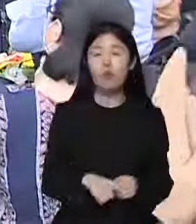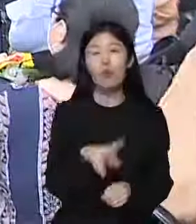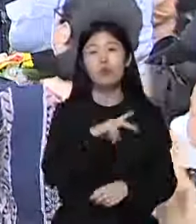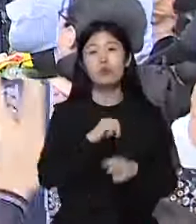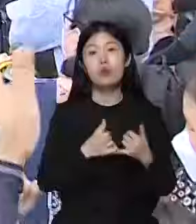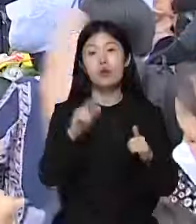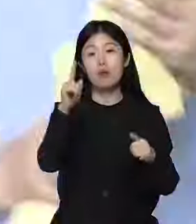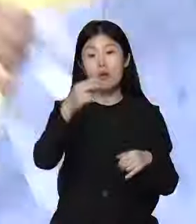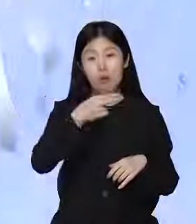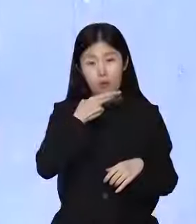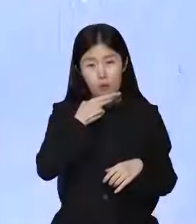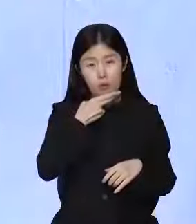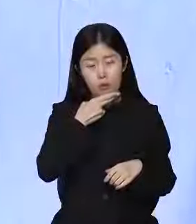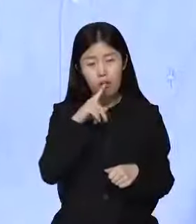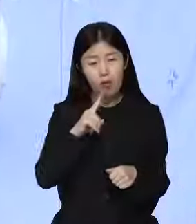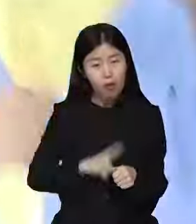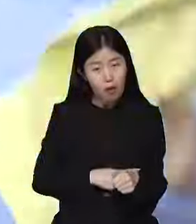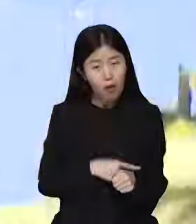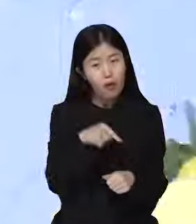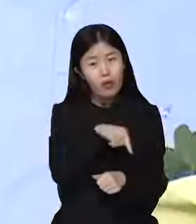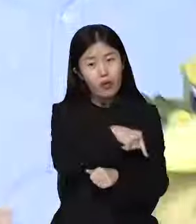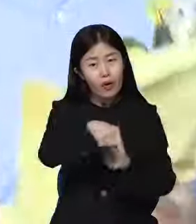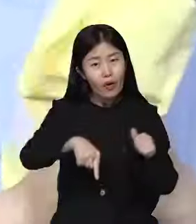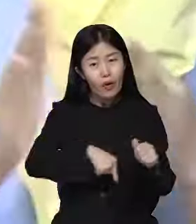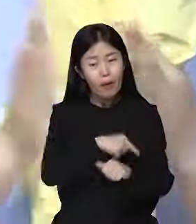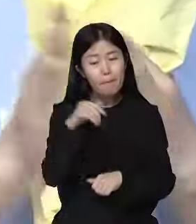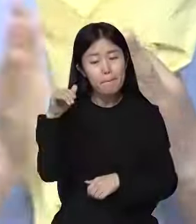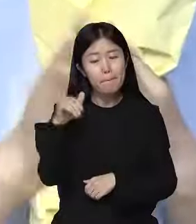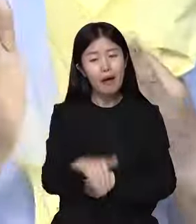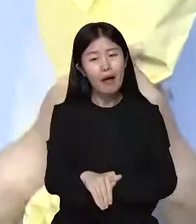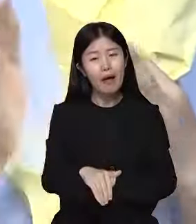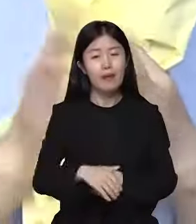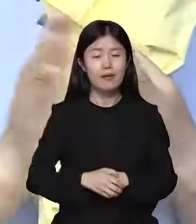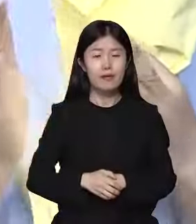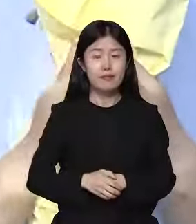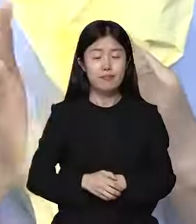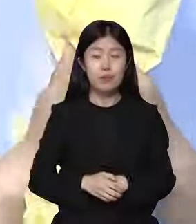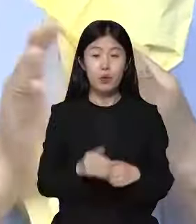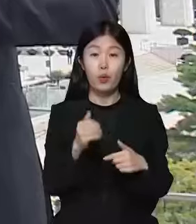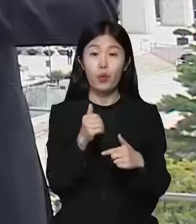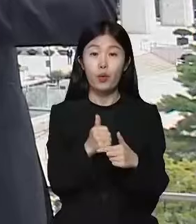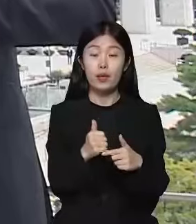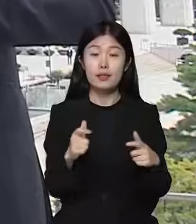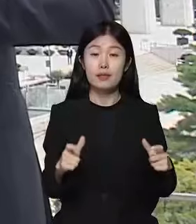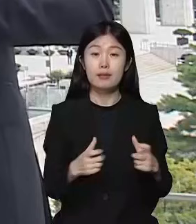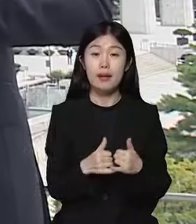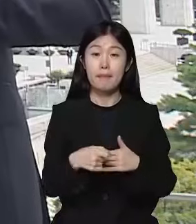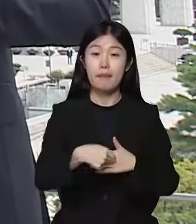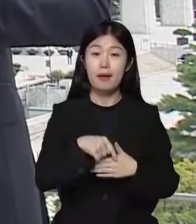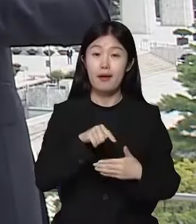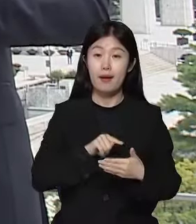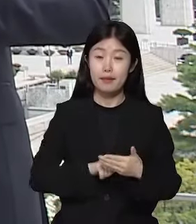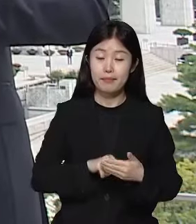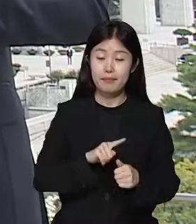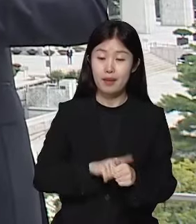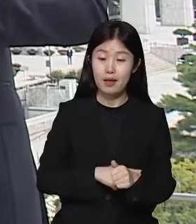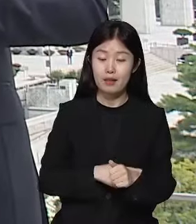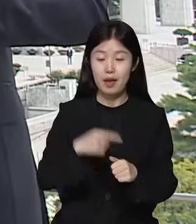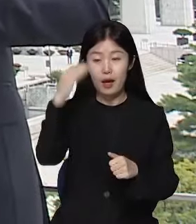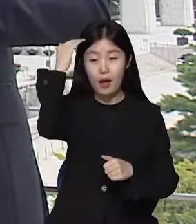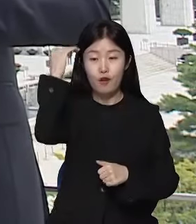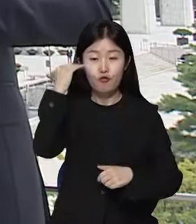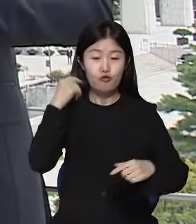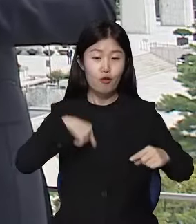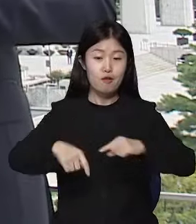이끌어나갈 동력마저 약해지고 있다는 분석이 나옵니다. 호남 민심이 대한민국 정치를 선도해왔다는 평가는